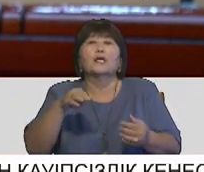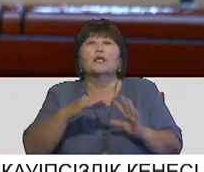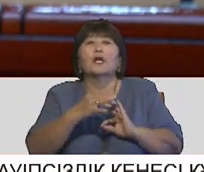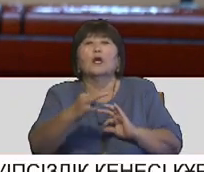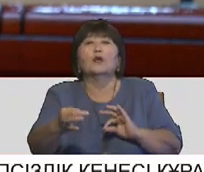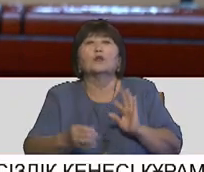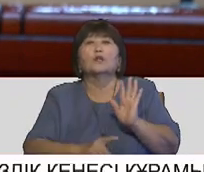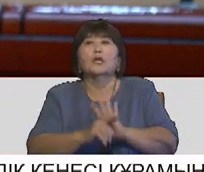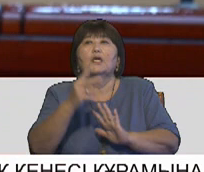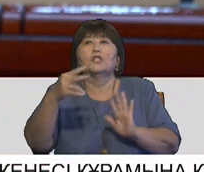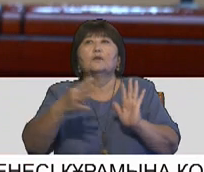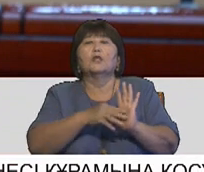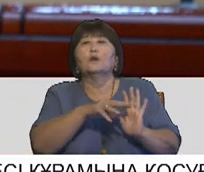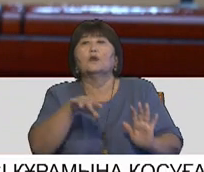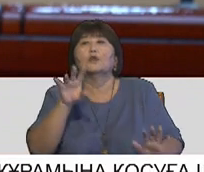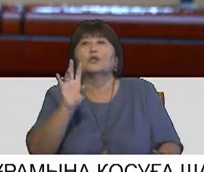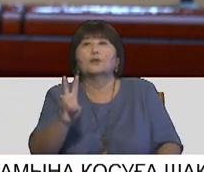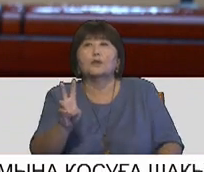көзін